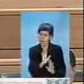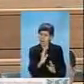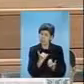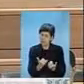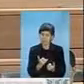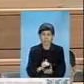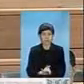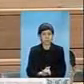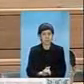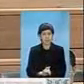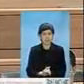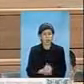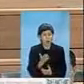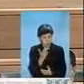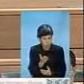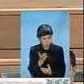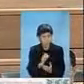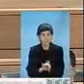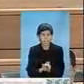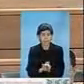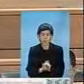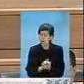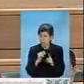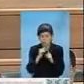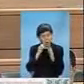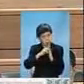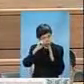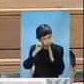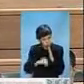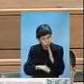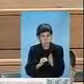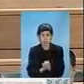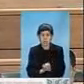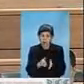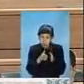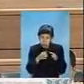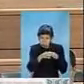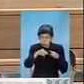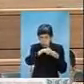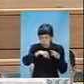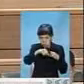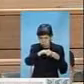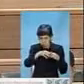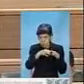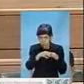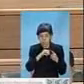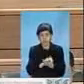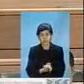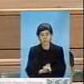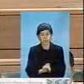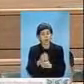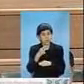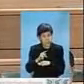เวทีอย่างนี้ขอให้ท่านได้ถอนคำพูดที่ท่านได้ใส่ร้ายสว.กลุ่มหนึ่งท่านประธ